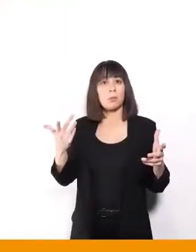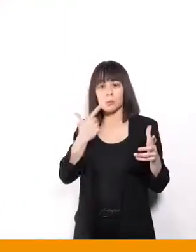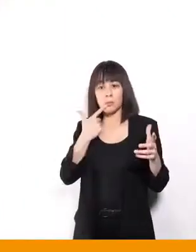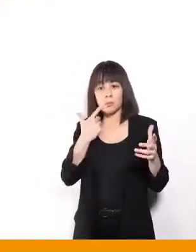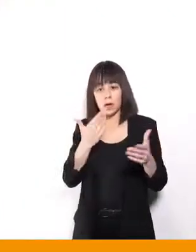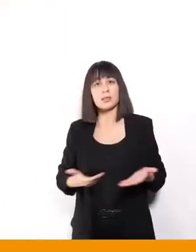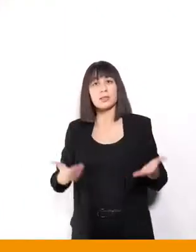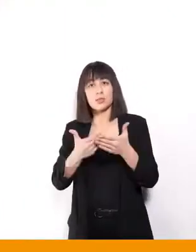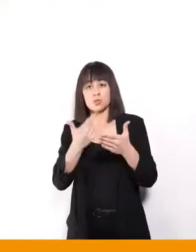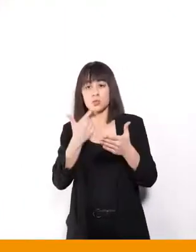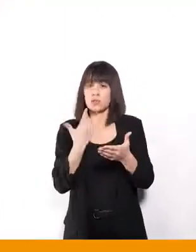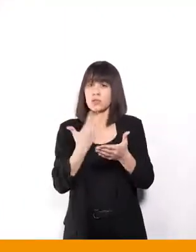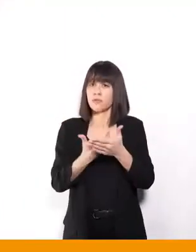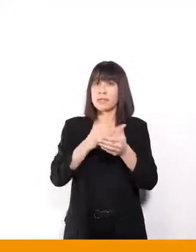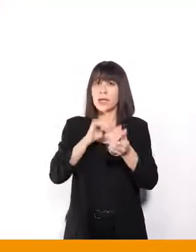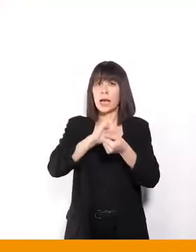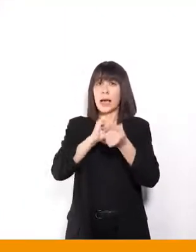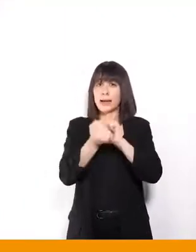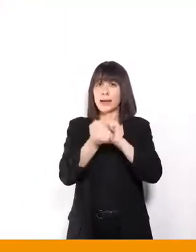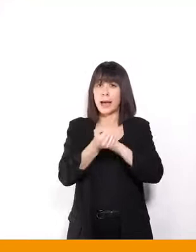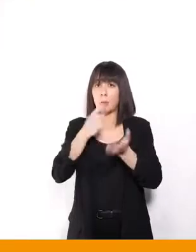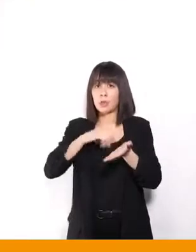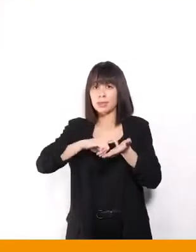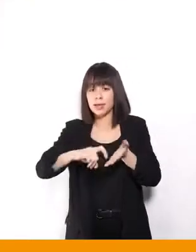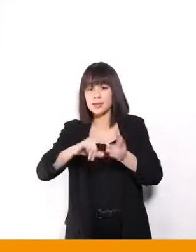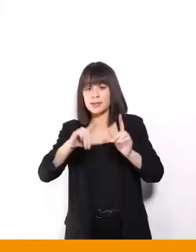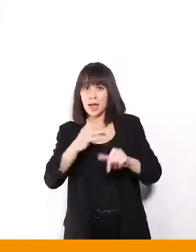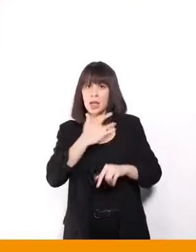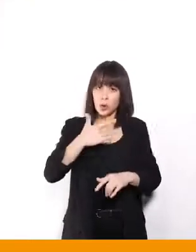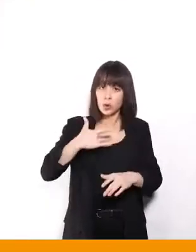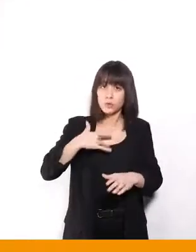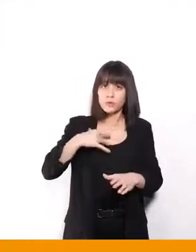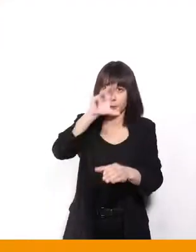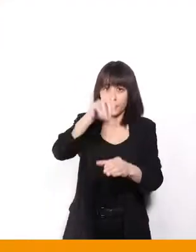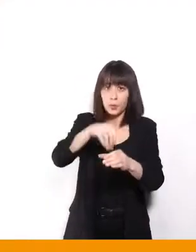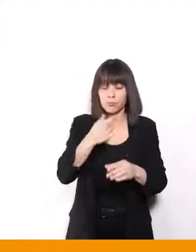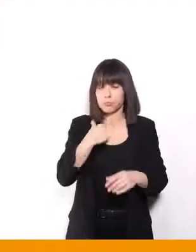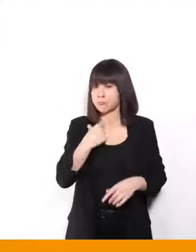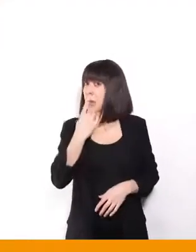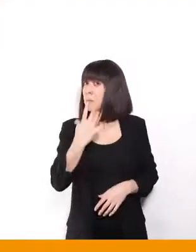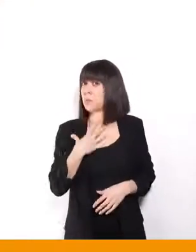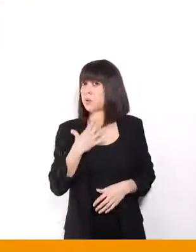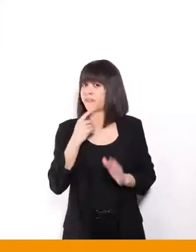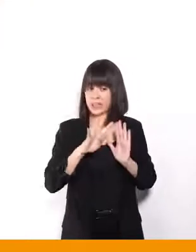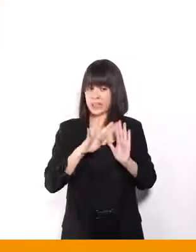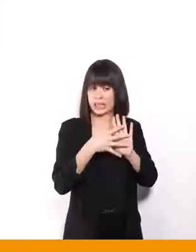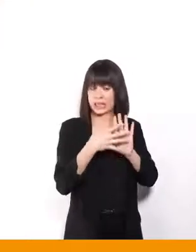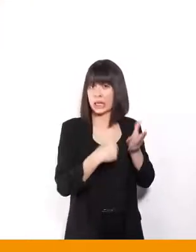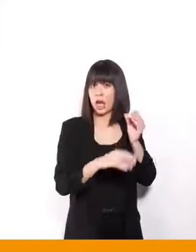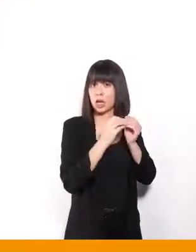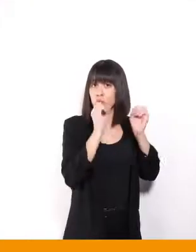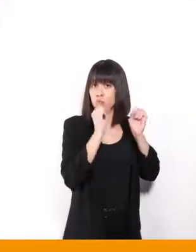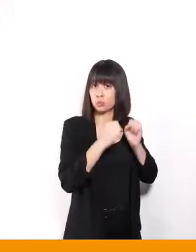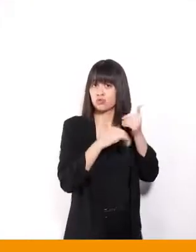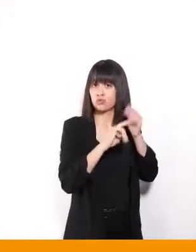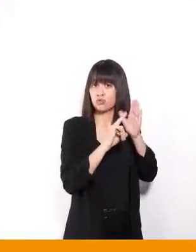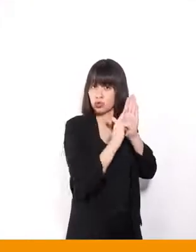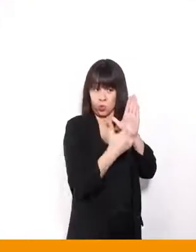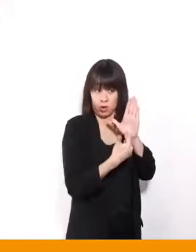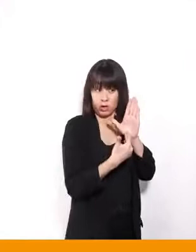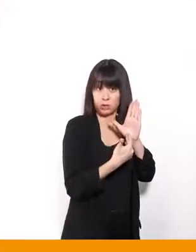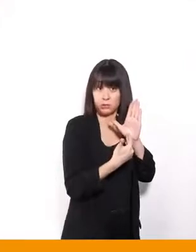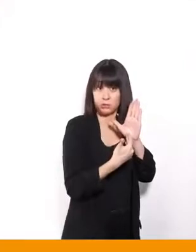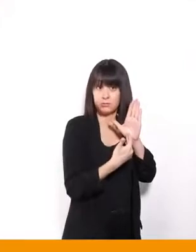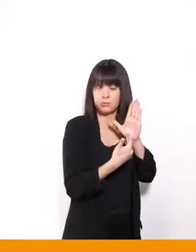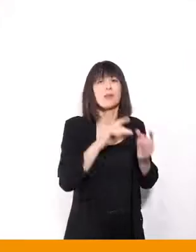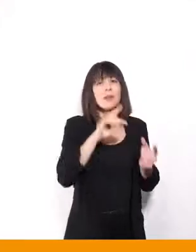l'empreinte carbone, qui met la santé. Et moi, je trouve qu'on pourrait parfaitement rajouter un critère dans la loi sur la question